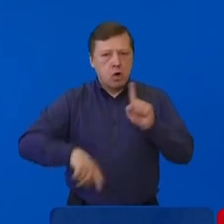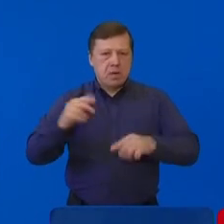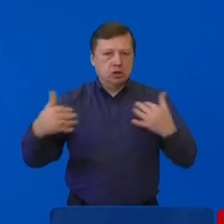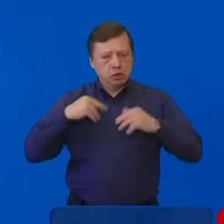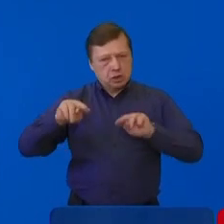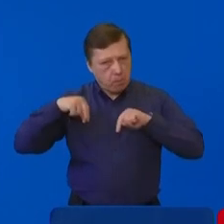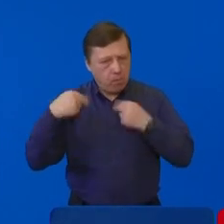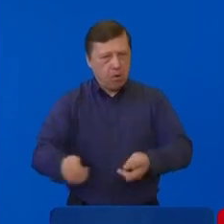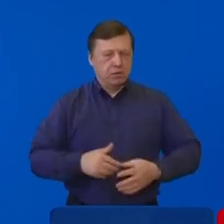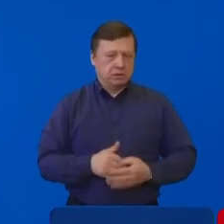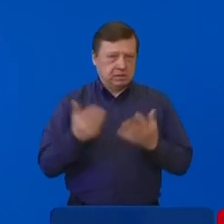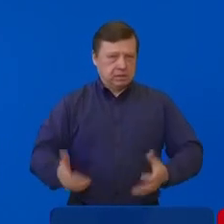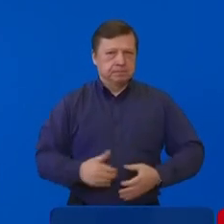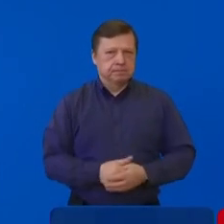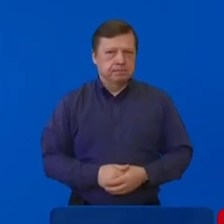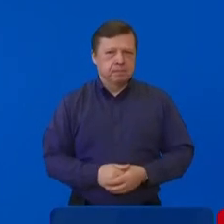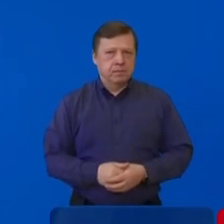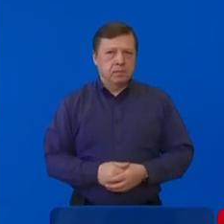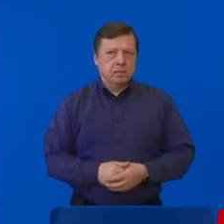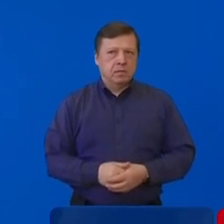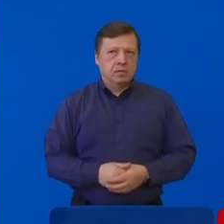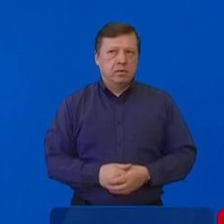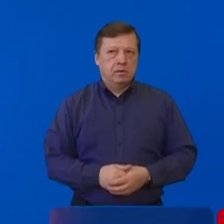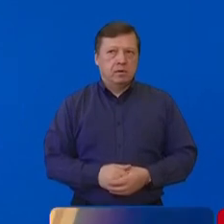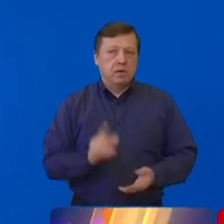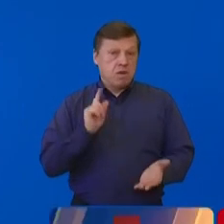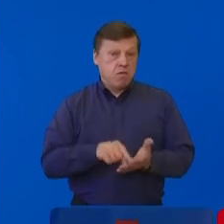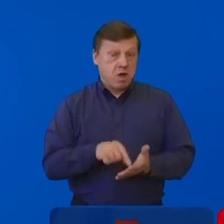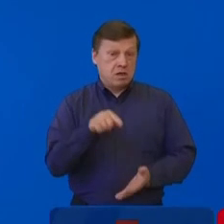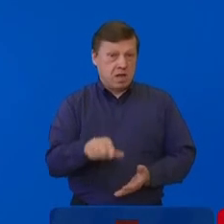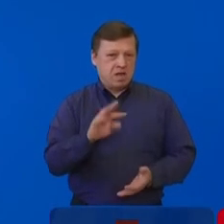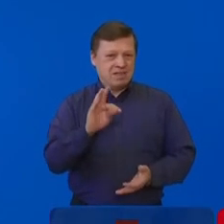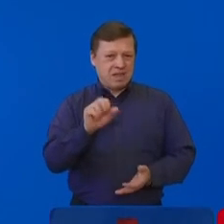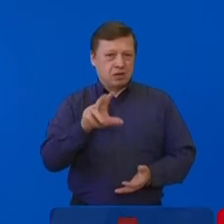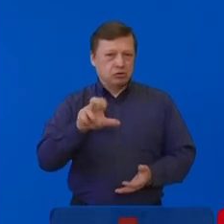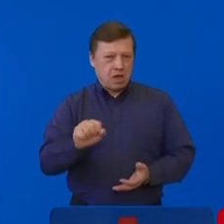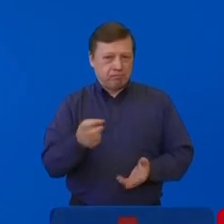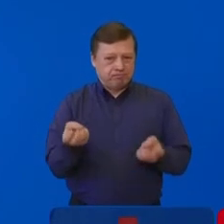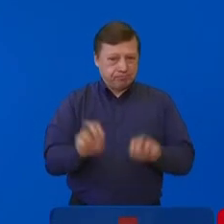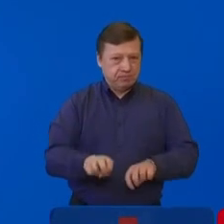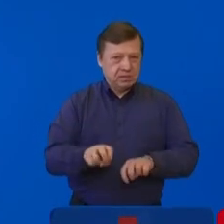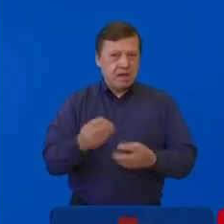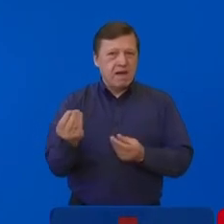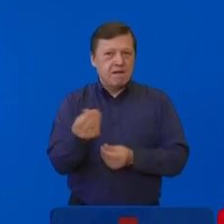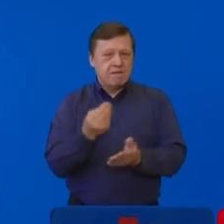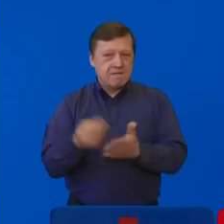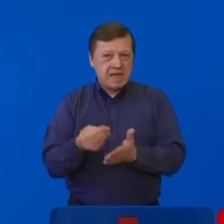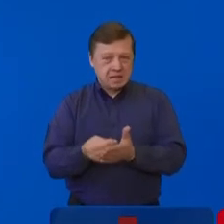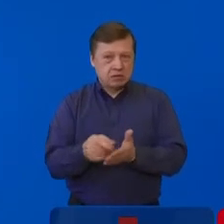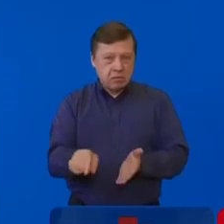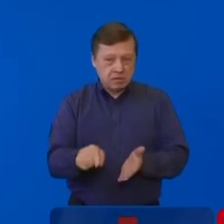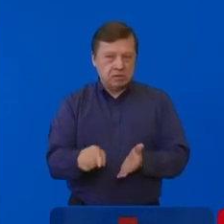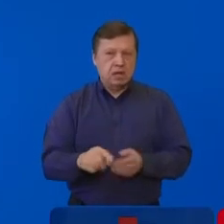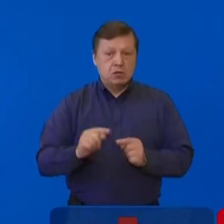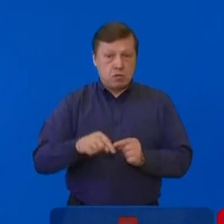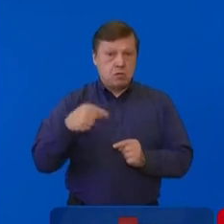normalnego życia gospodarczego. I temu właśnie służy ta tarcza finansowa, która będzie kolejnym